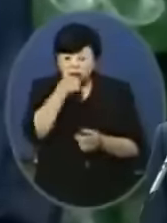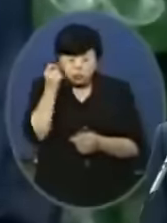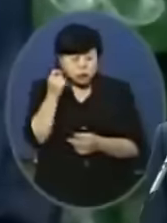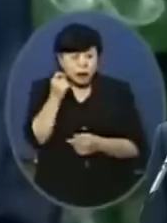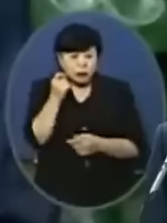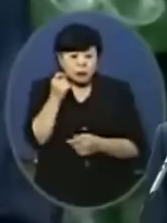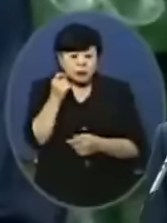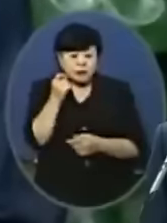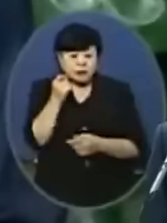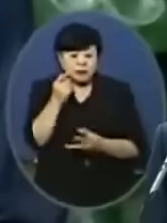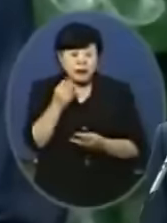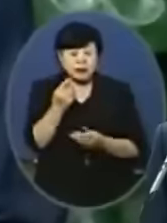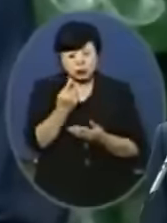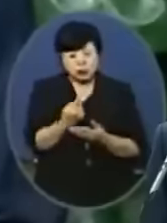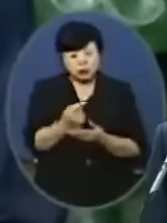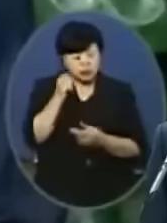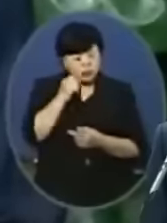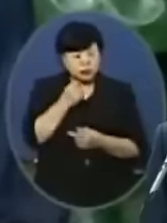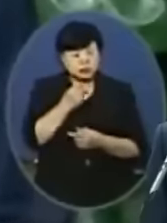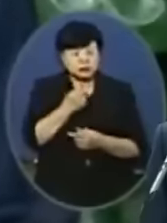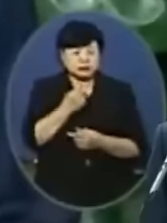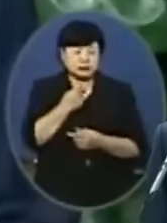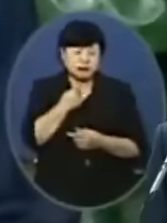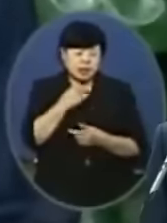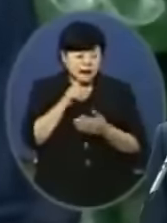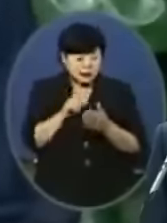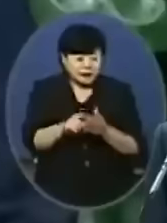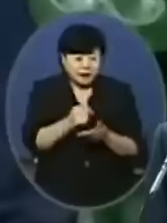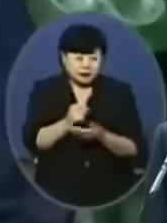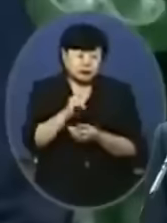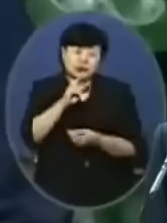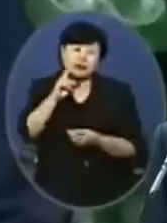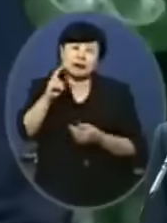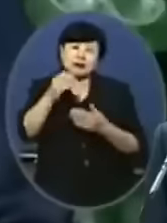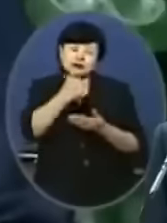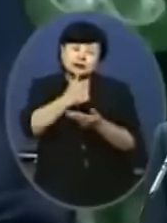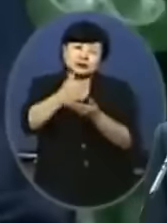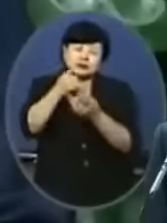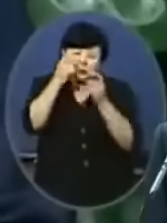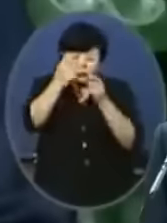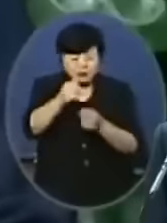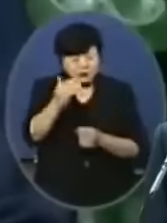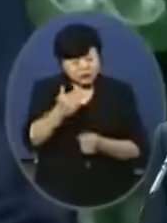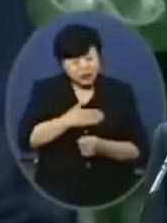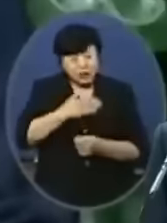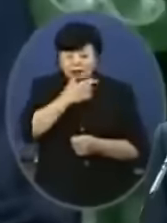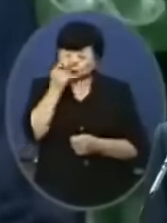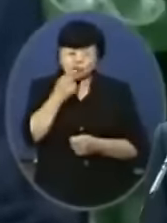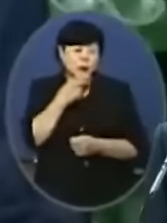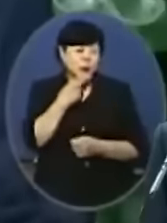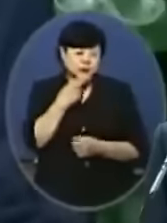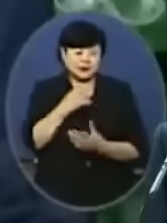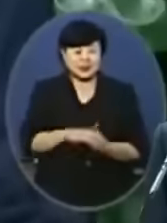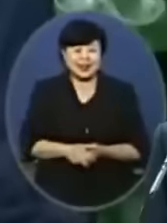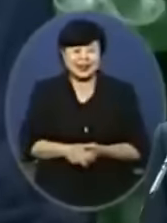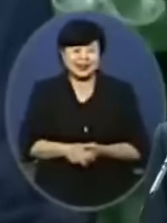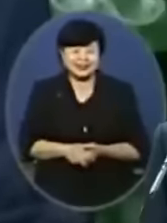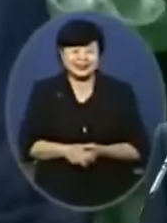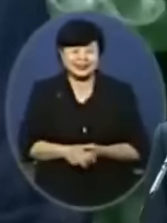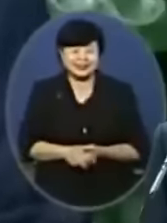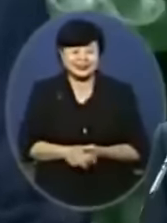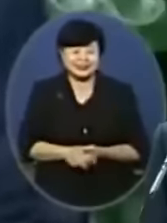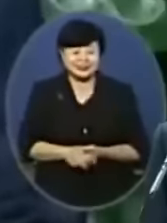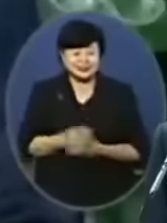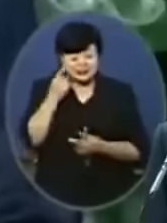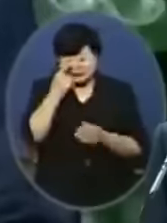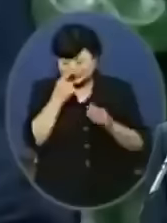부족함이 많이 다가오고 어려운 시련이 있을 때 주여 주님은 나의 목자시니 나는 부족함이 없습니다. 눈에는